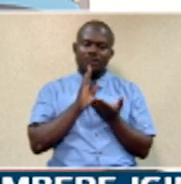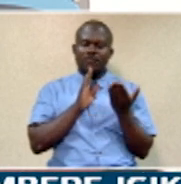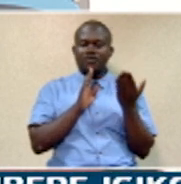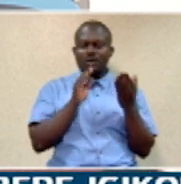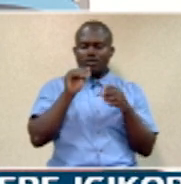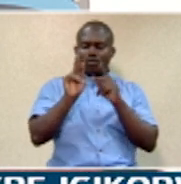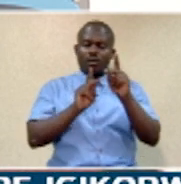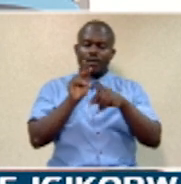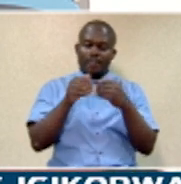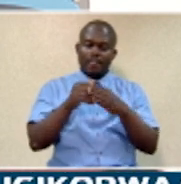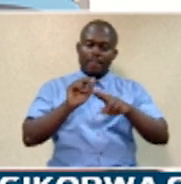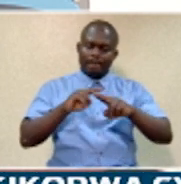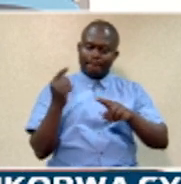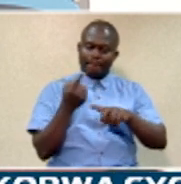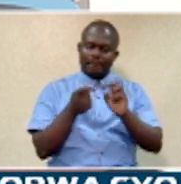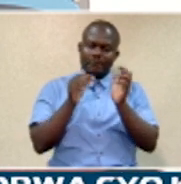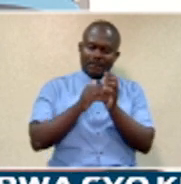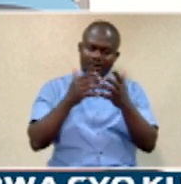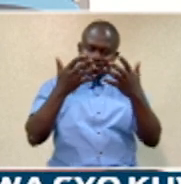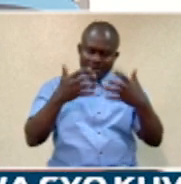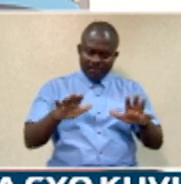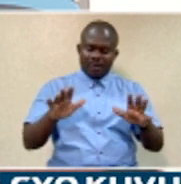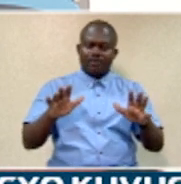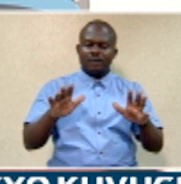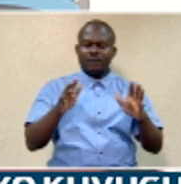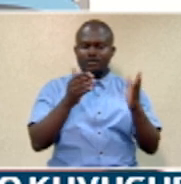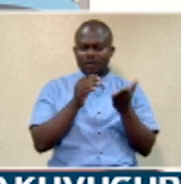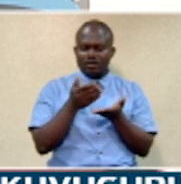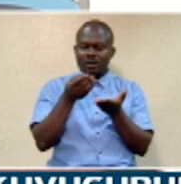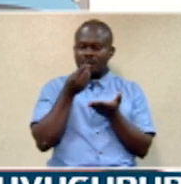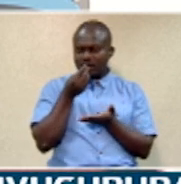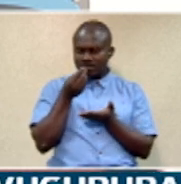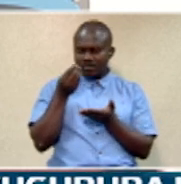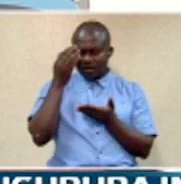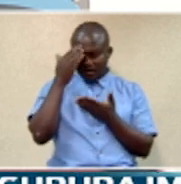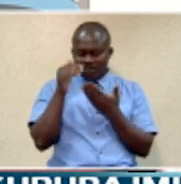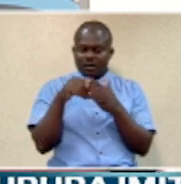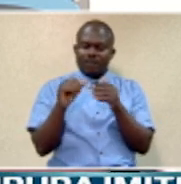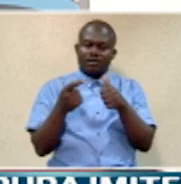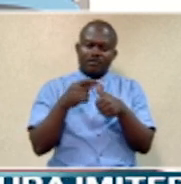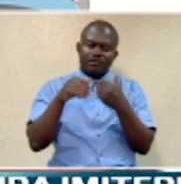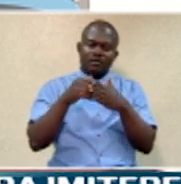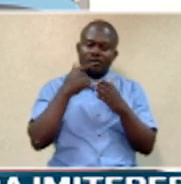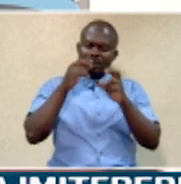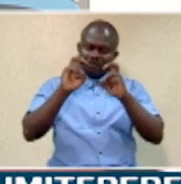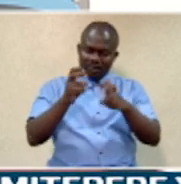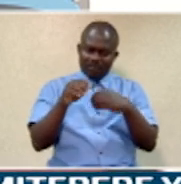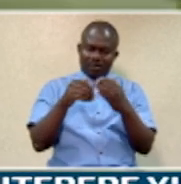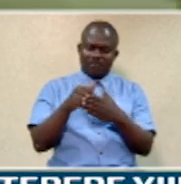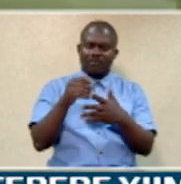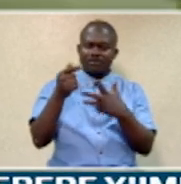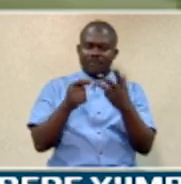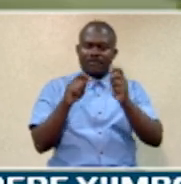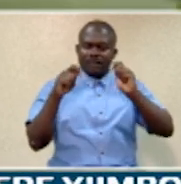bisembuye ku bantu bicaye gusa kandi bamaze kwafungura icyo wenda ni icya mbere wari ushobora kuvugaho ko n'ikintu gisa